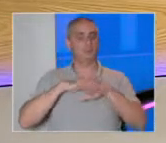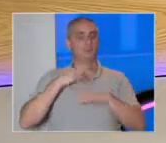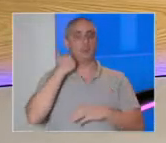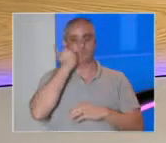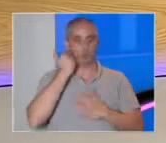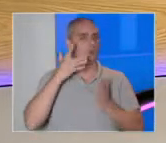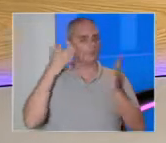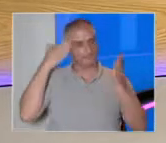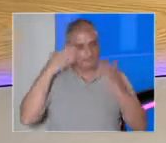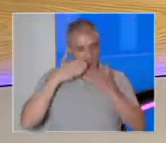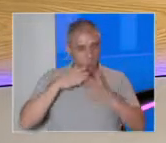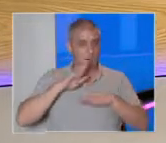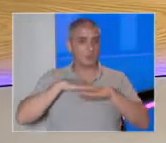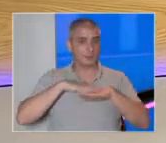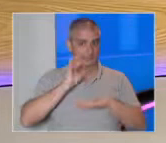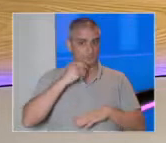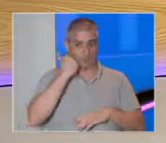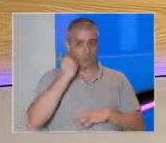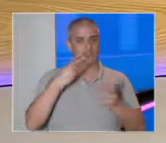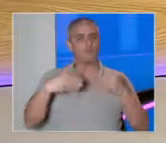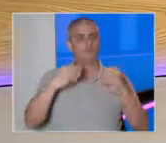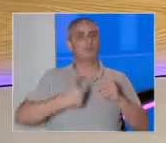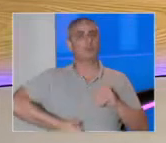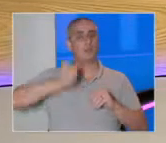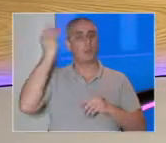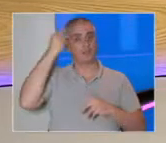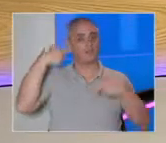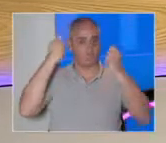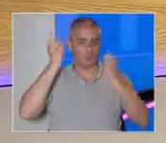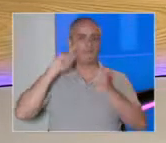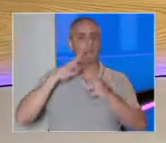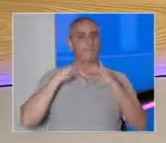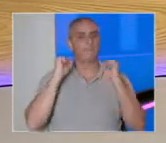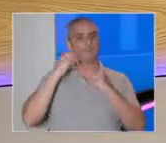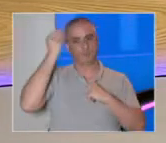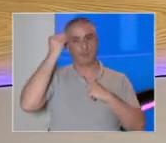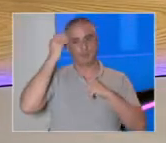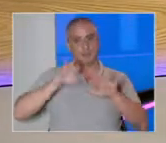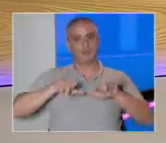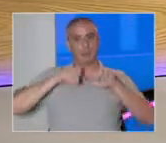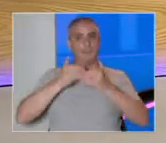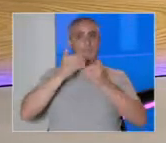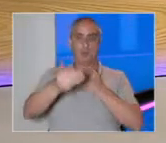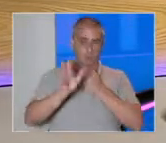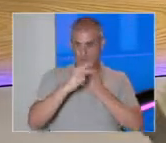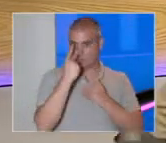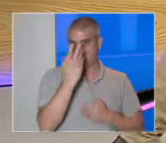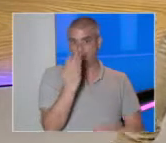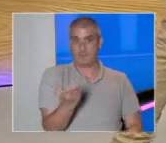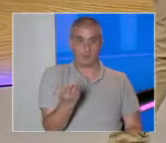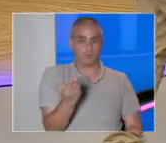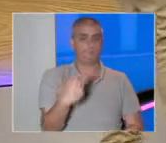הבגרות, מיקוד הבגרויות, גמישות ניהולית ופדגוגית וכן ביסוס הלמידה מרחוק. הנה, אתם יכולים לראות